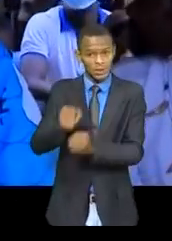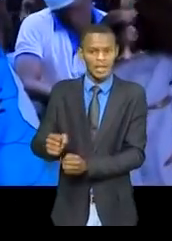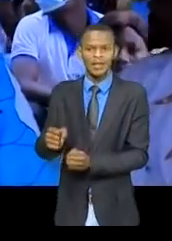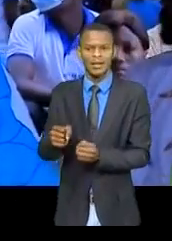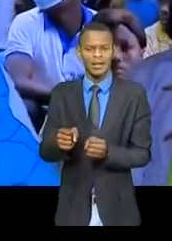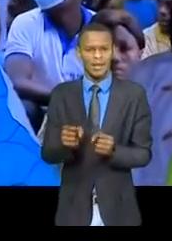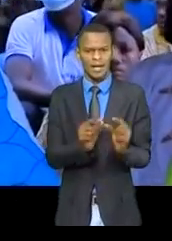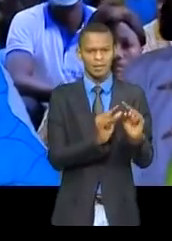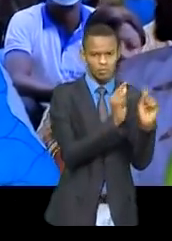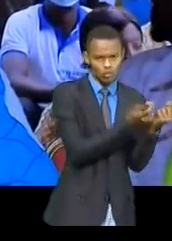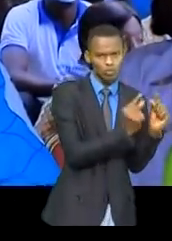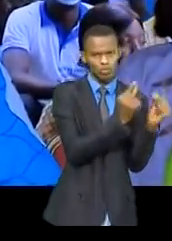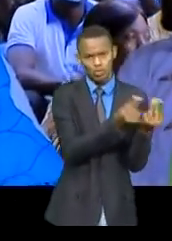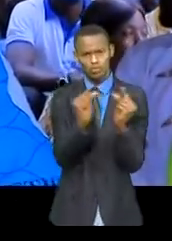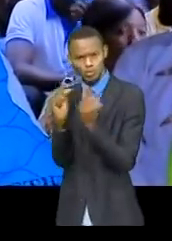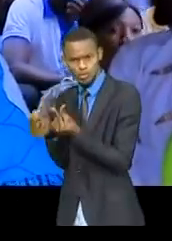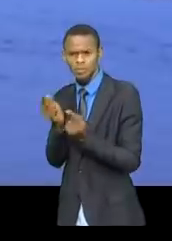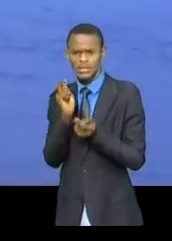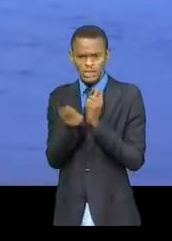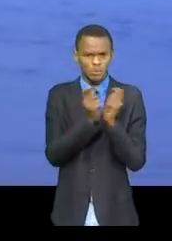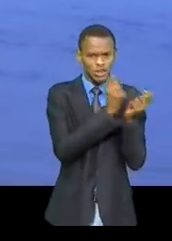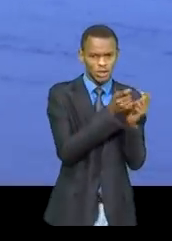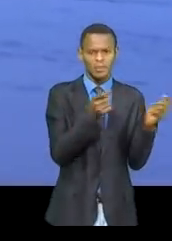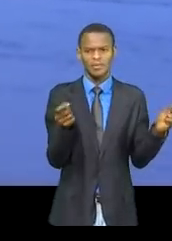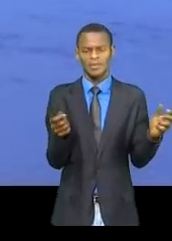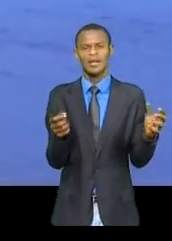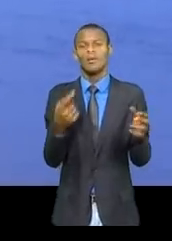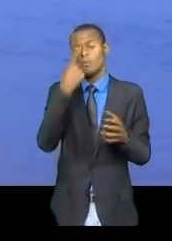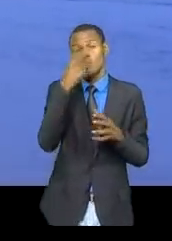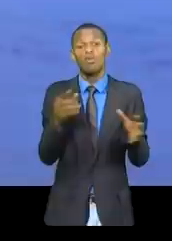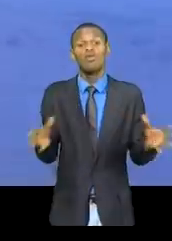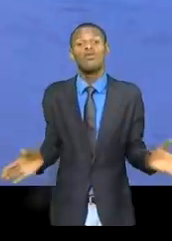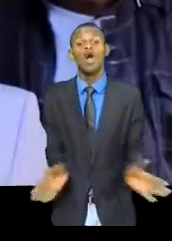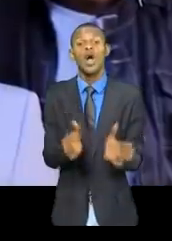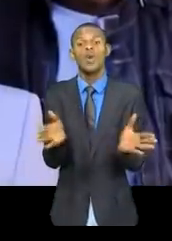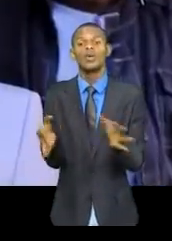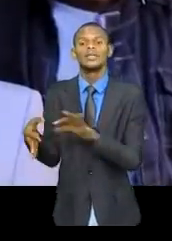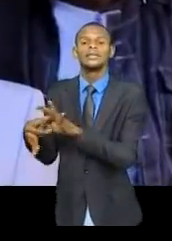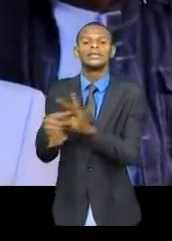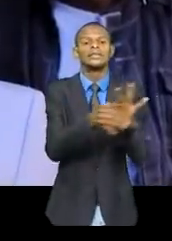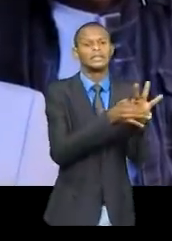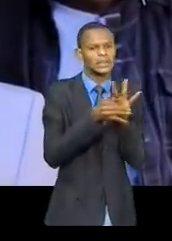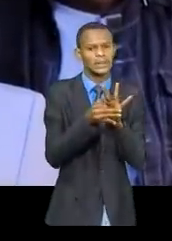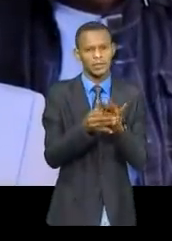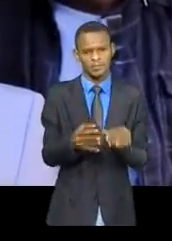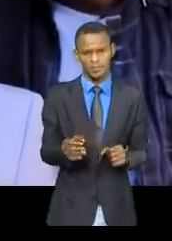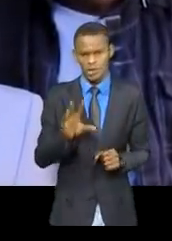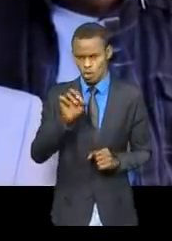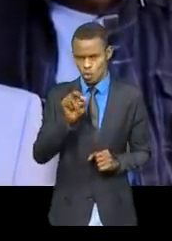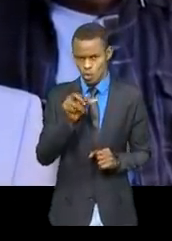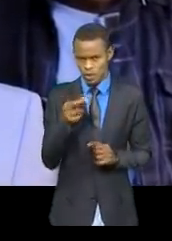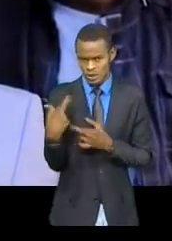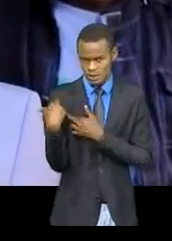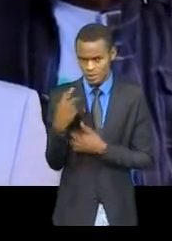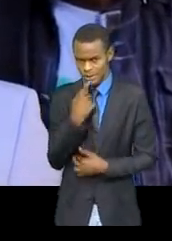du gouverneur AI, Idriss Mangala, précise Maître Edi Moké. Vous savez que la culture unit tout